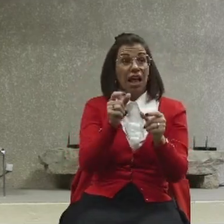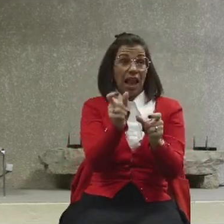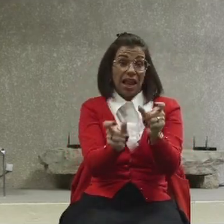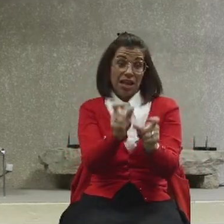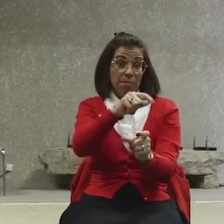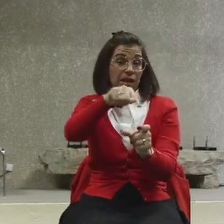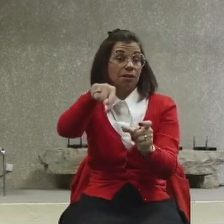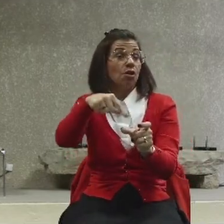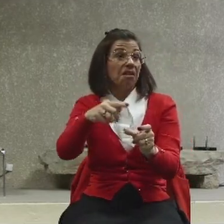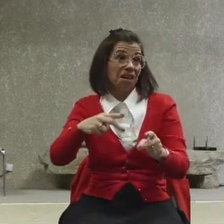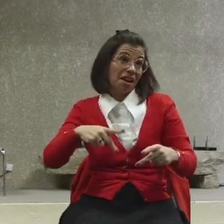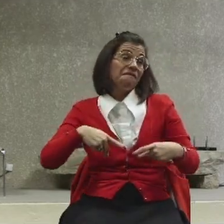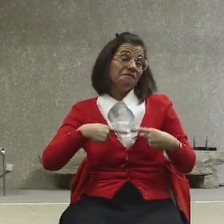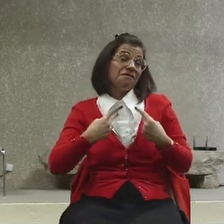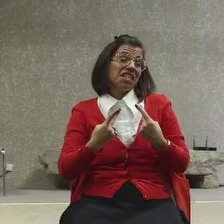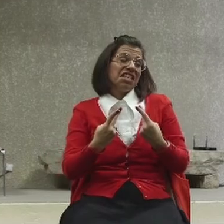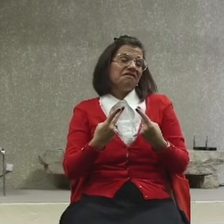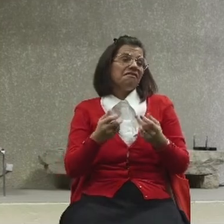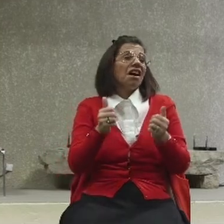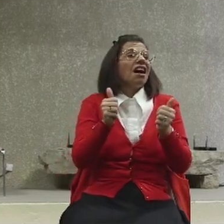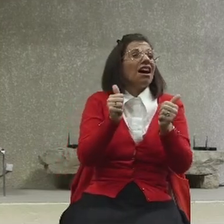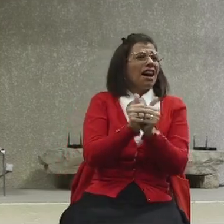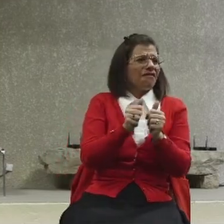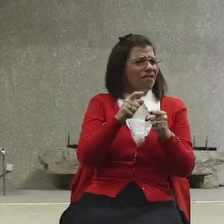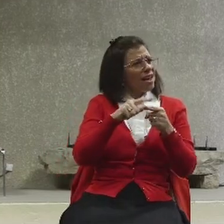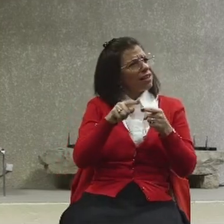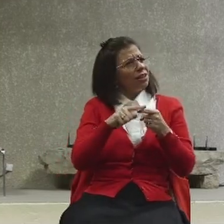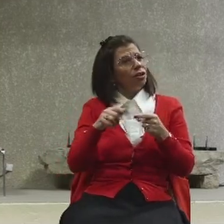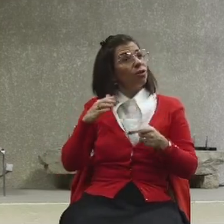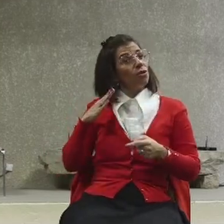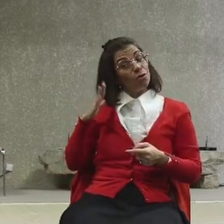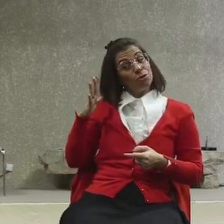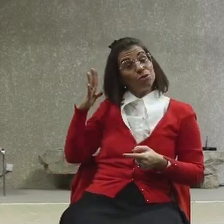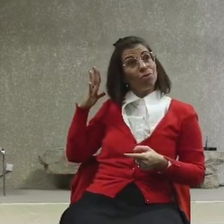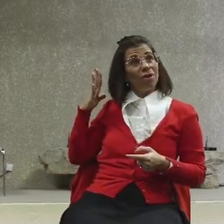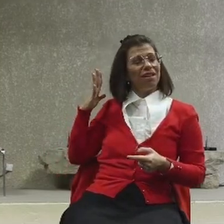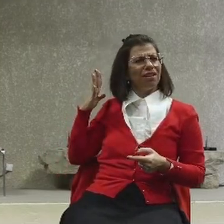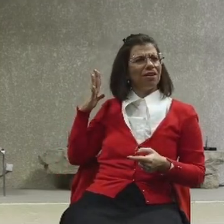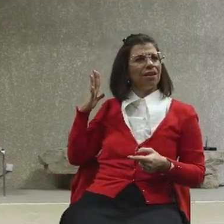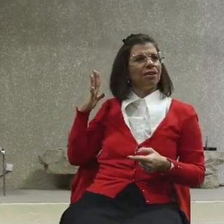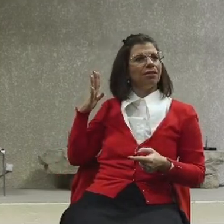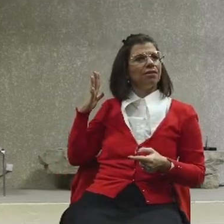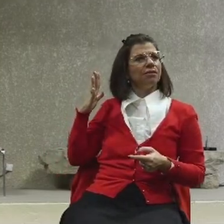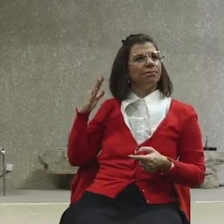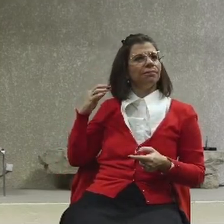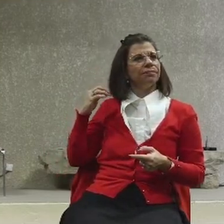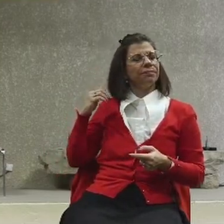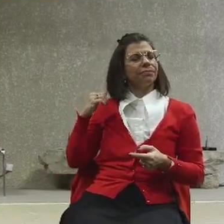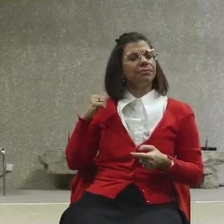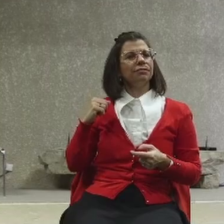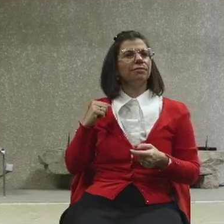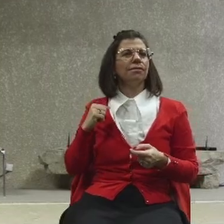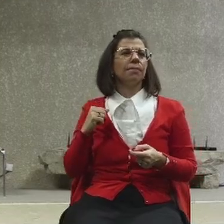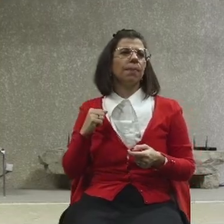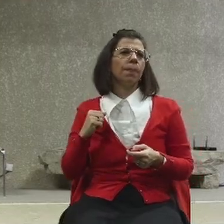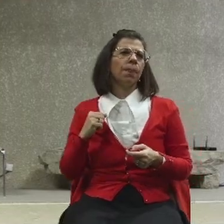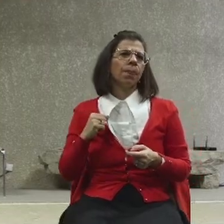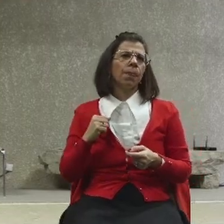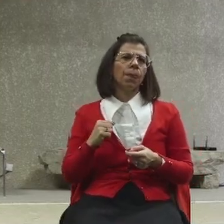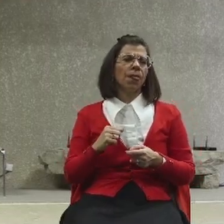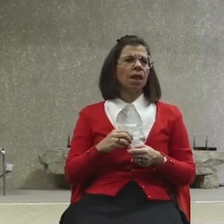Les tourmentes, les angoisses, les cauchemars, vivent dans la crainte, vivent dans des attaques continuelles.